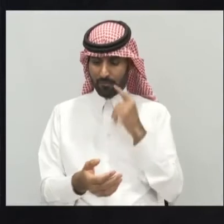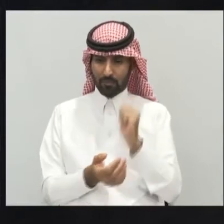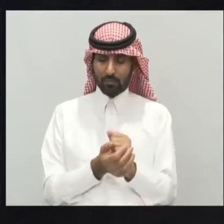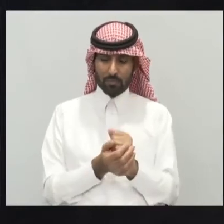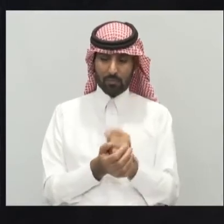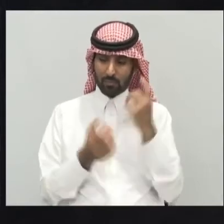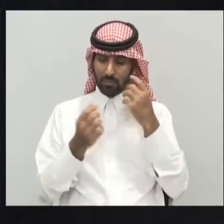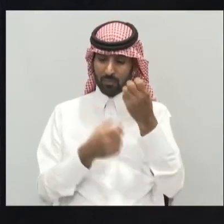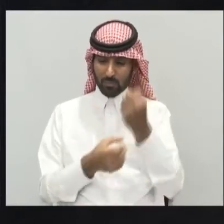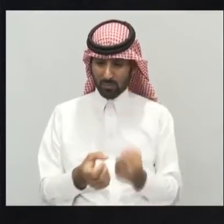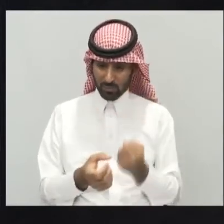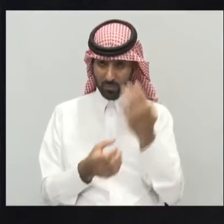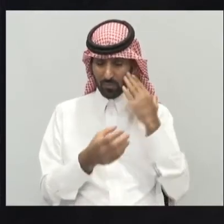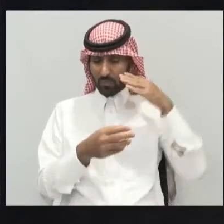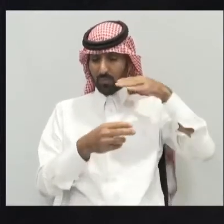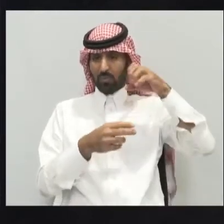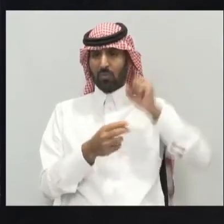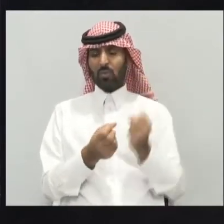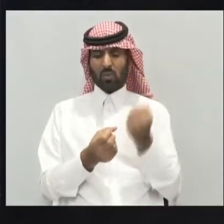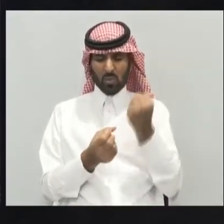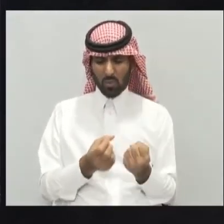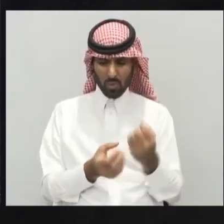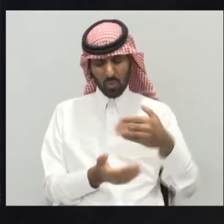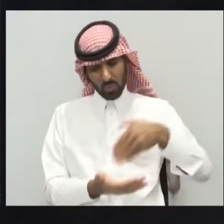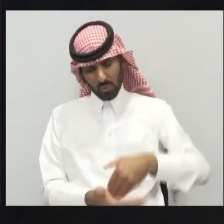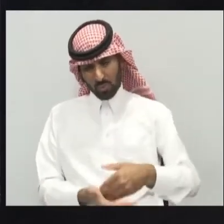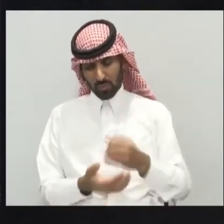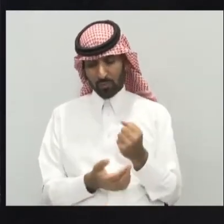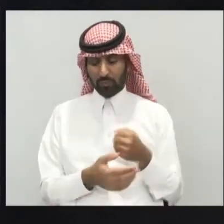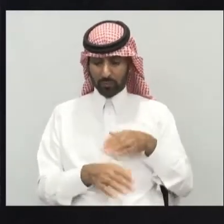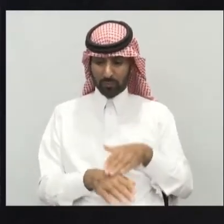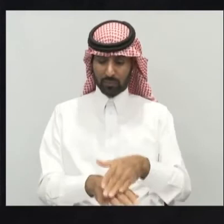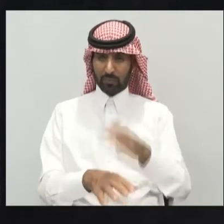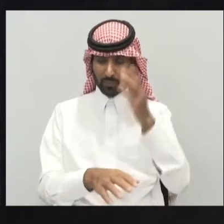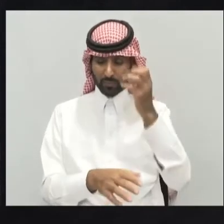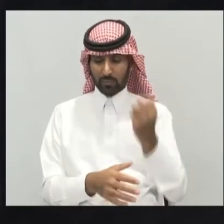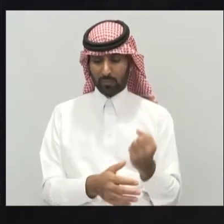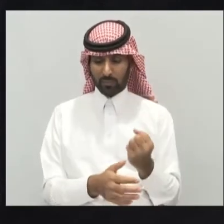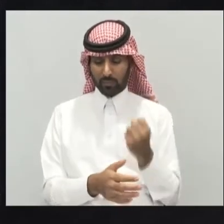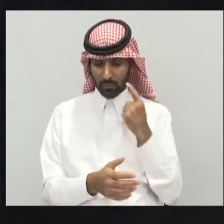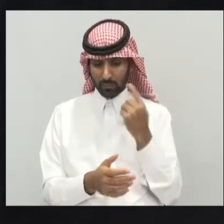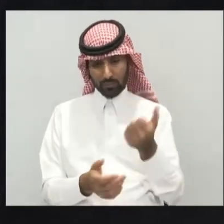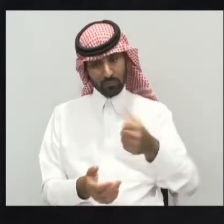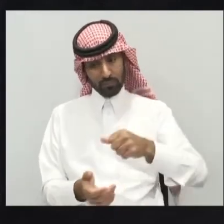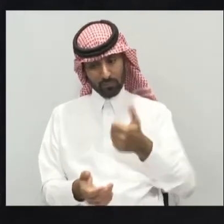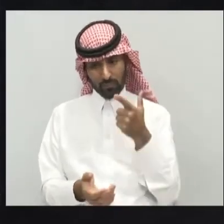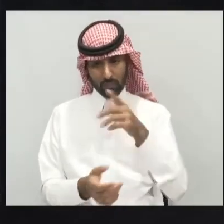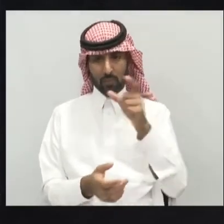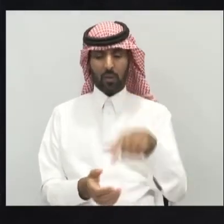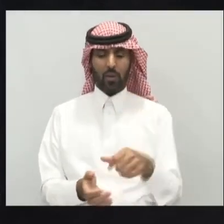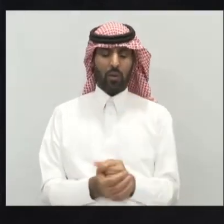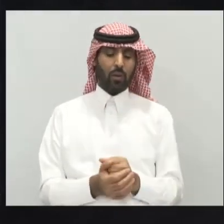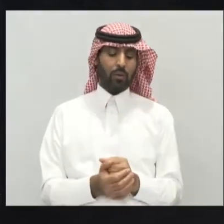the parachute will not open. We don't know, صح? There are some good and bad things in everything,